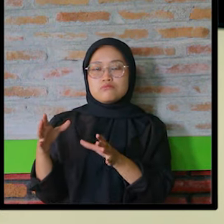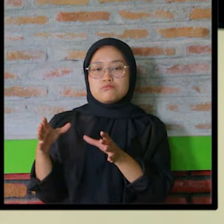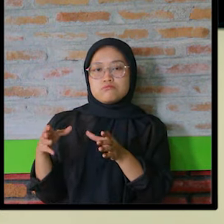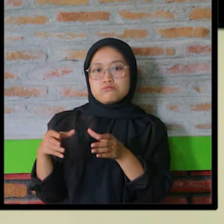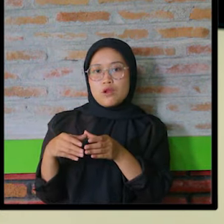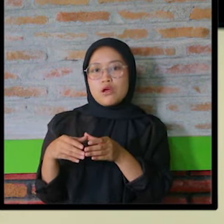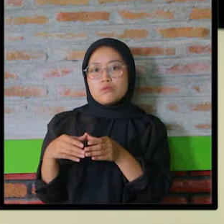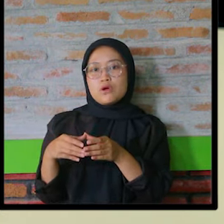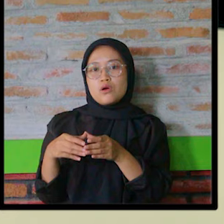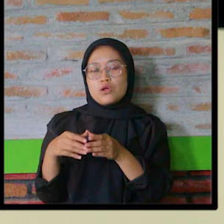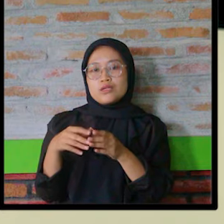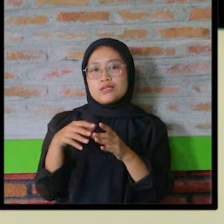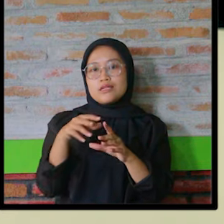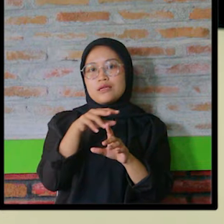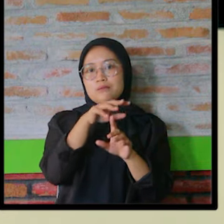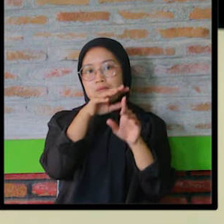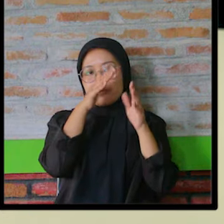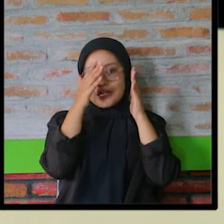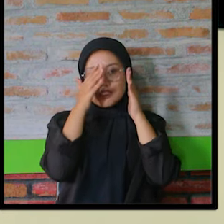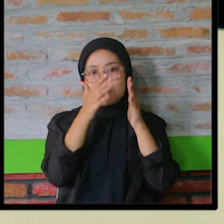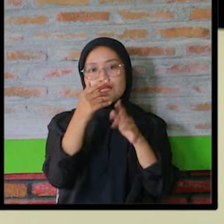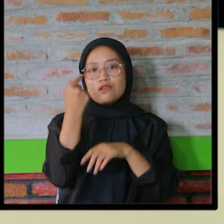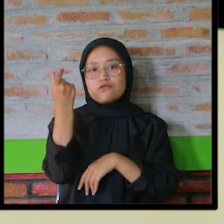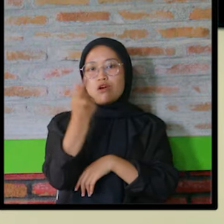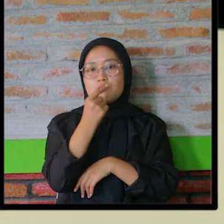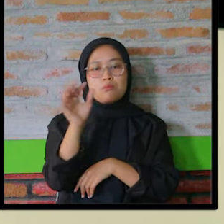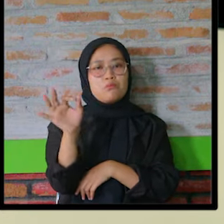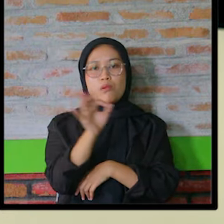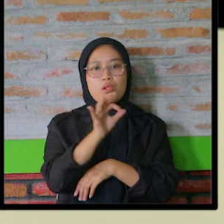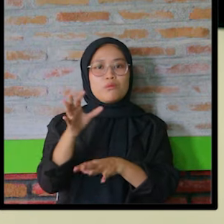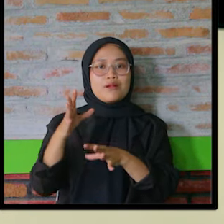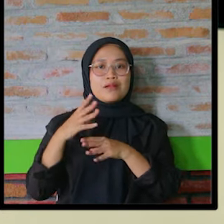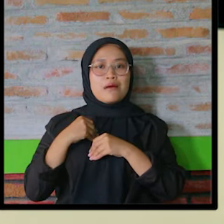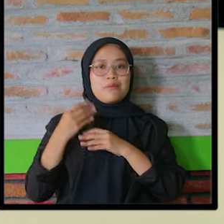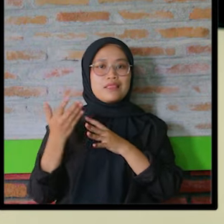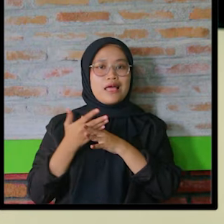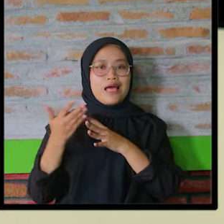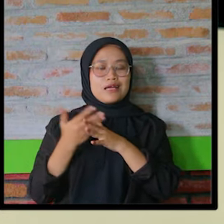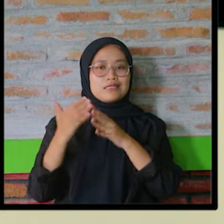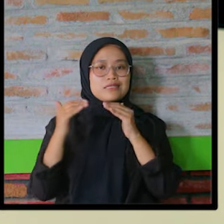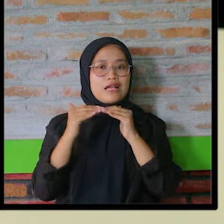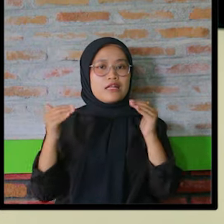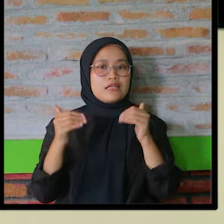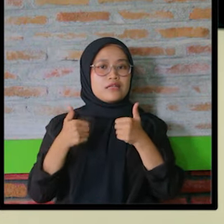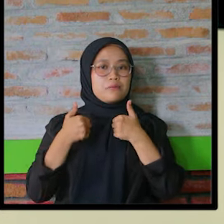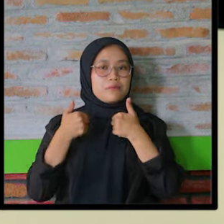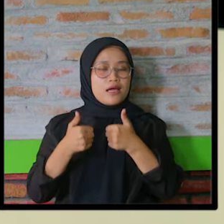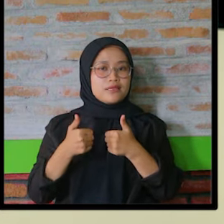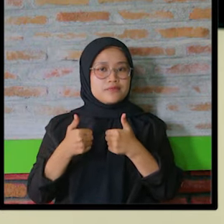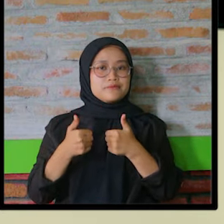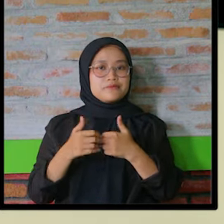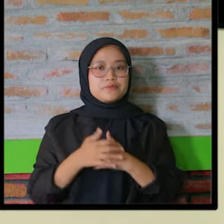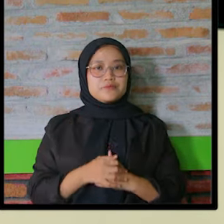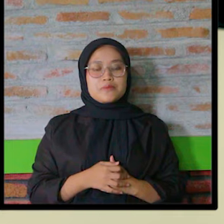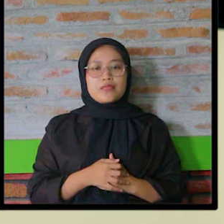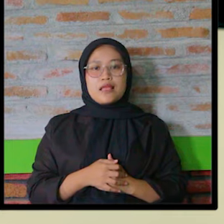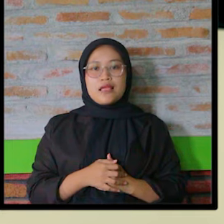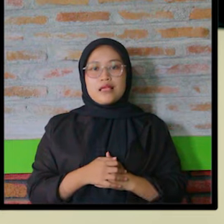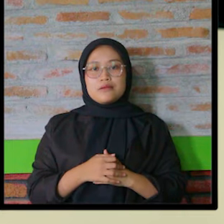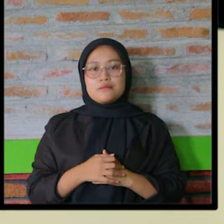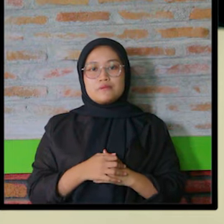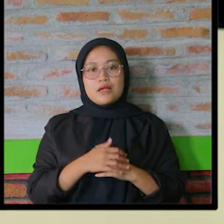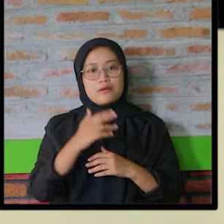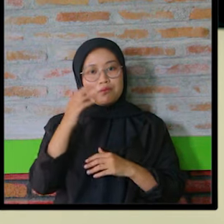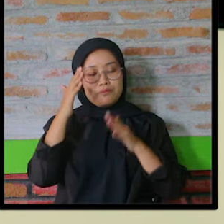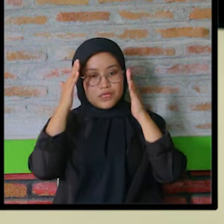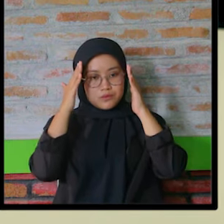kategorinya dalam perspektif secara umum belum mendapatkan akses keadilan yang baik he perspektif